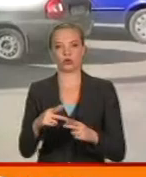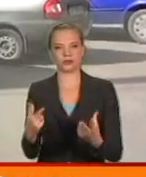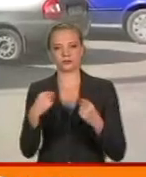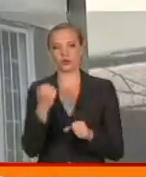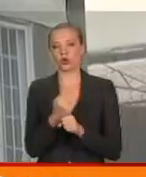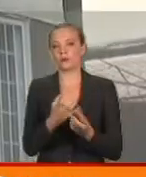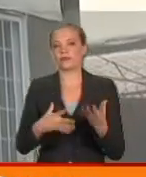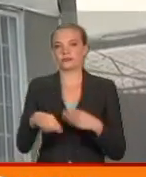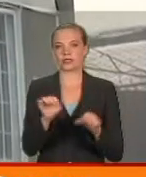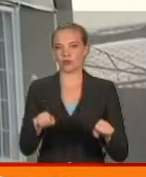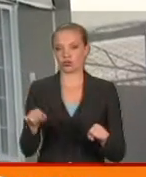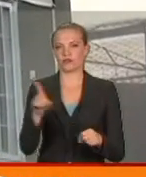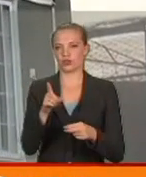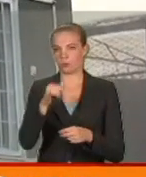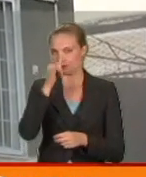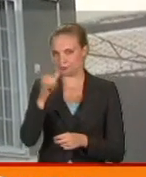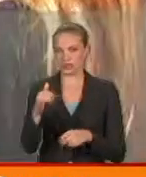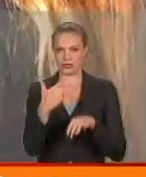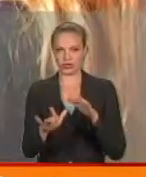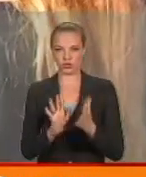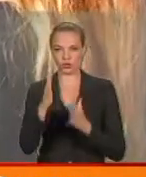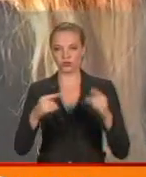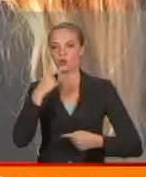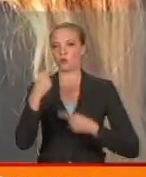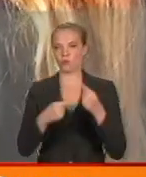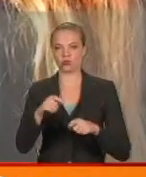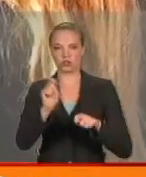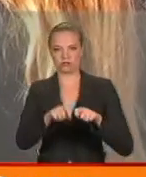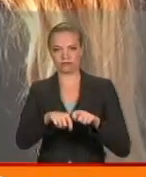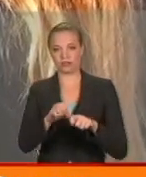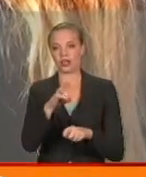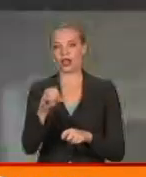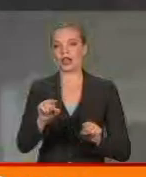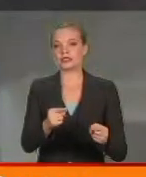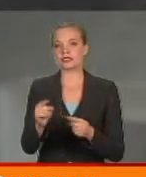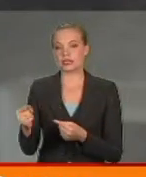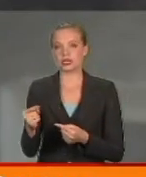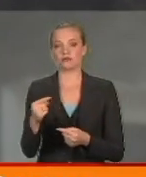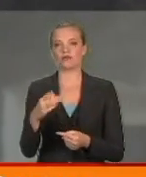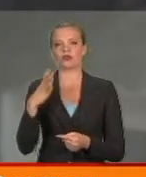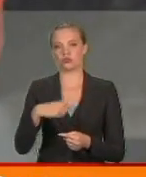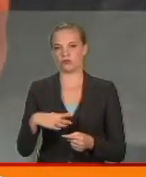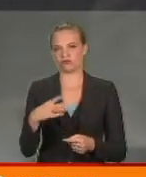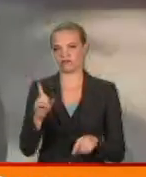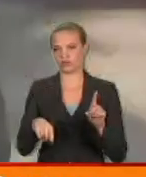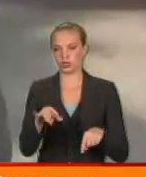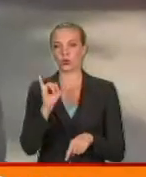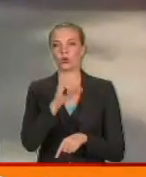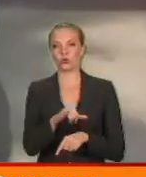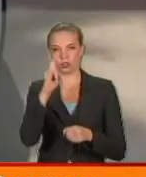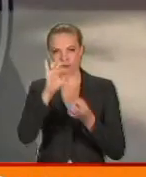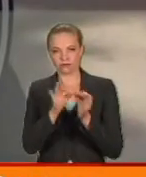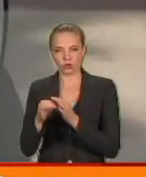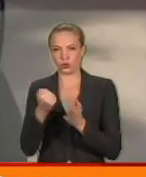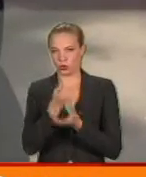запевнили, роблять усе можливе, аби завадити знищенню лісів. Постійно проводять рейди. Але затримувати шукачів доводиться рідко. У них продумано